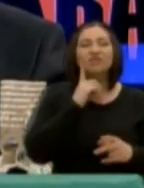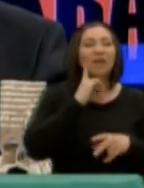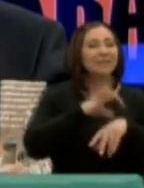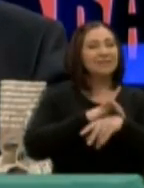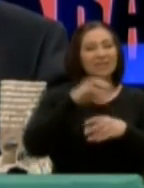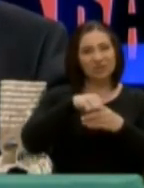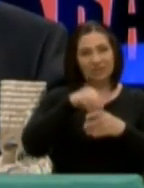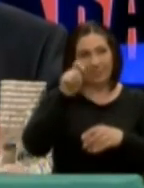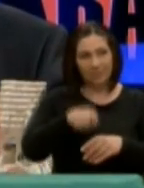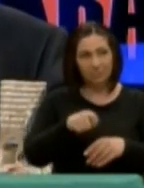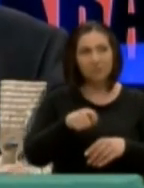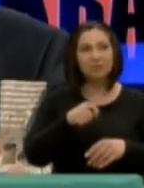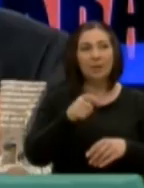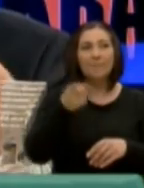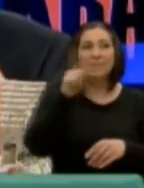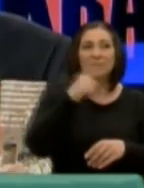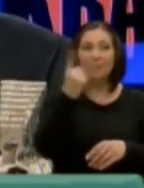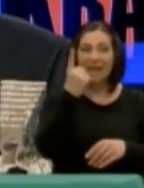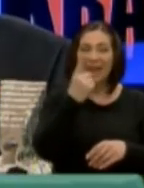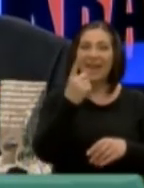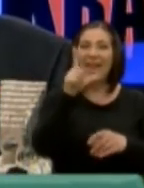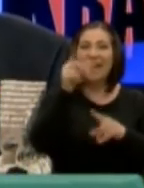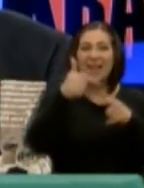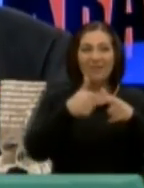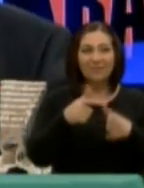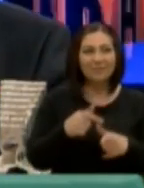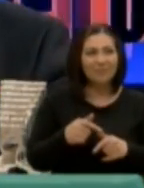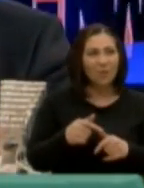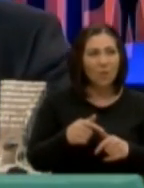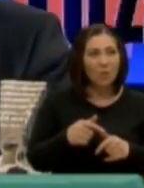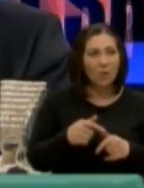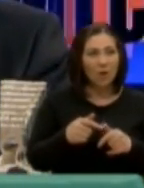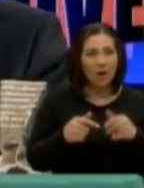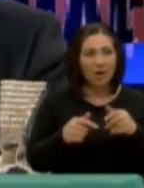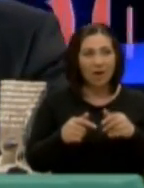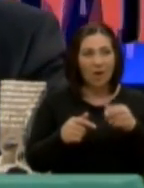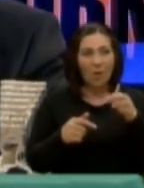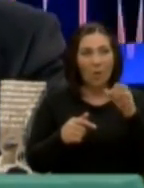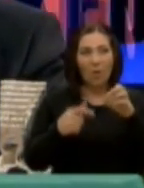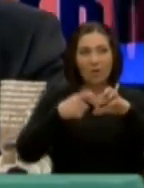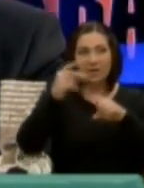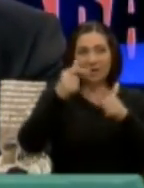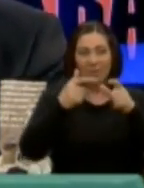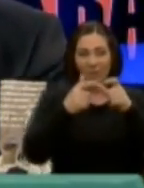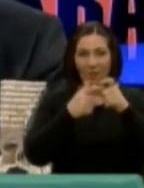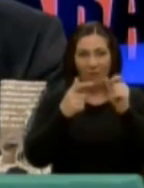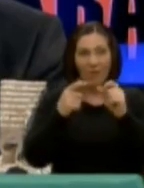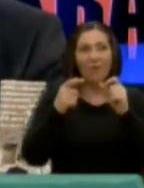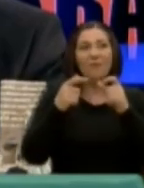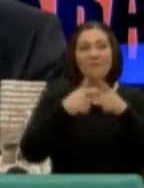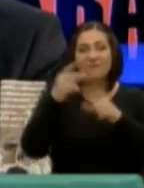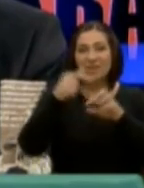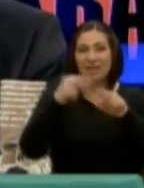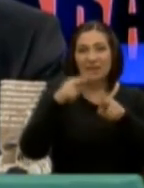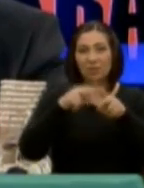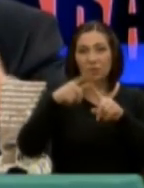Burada oligofruktoz polidekstroz diye bitki lifini kullanıyoruz. Bir daha söyleyin onu. Oligofruktoz polidextroz diye, hı hı,